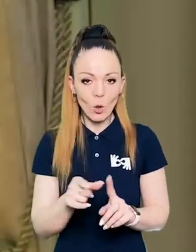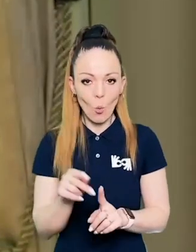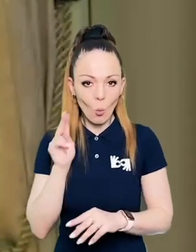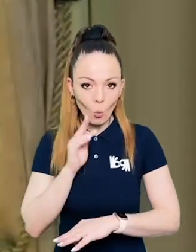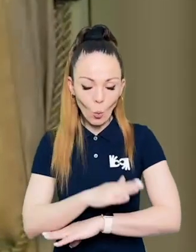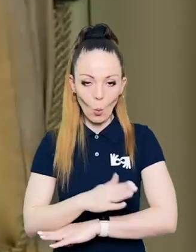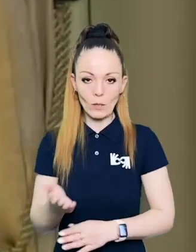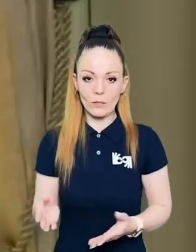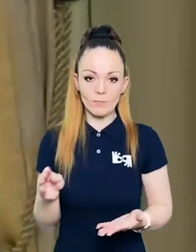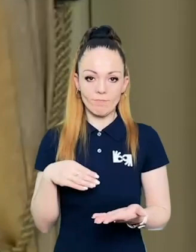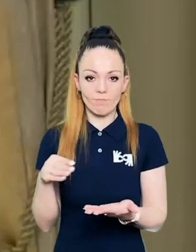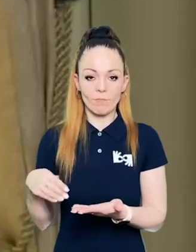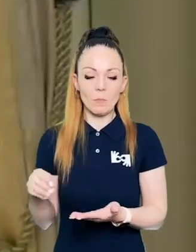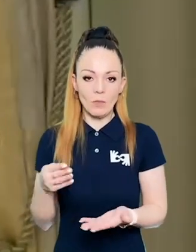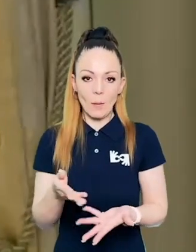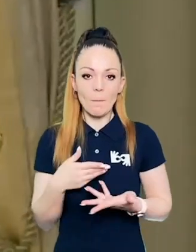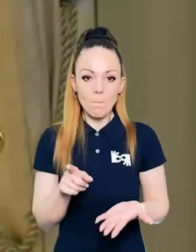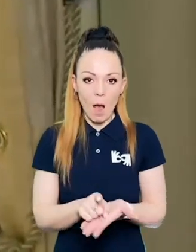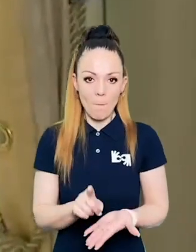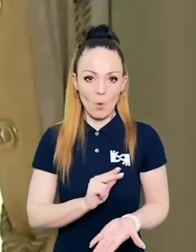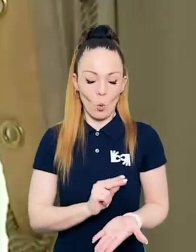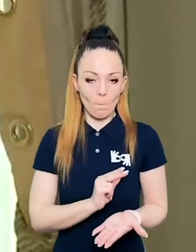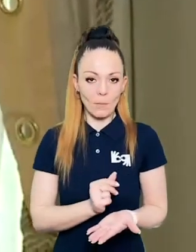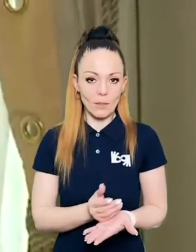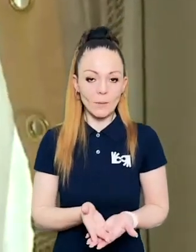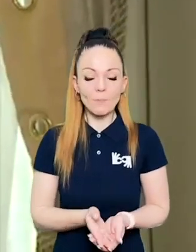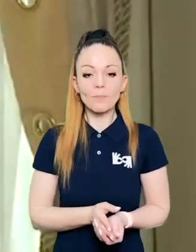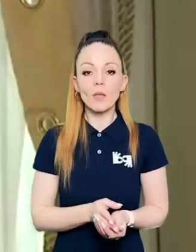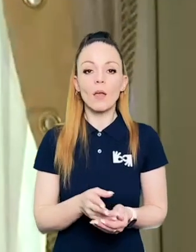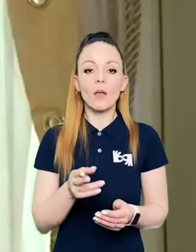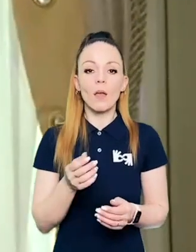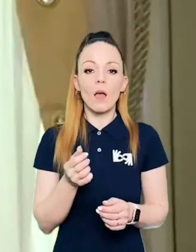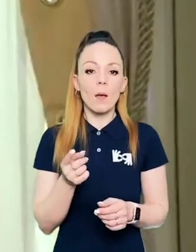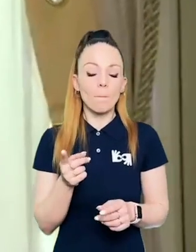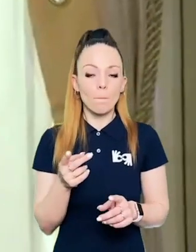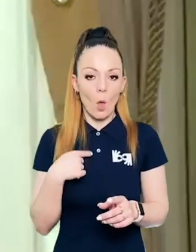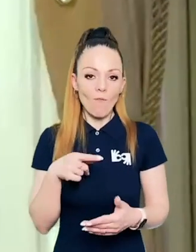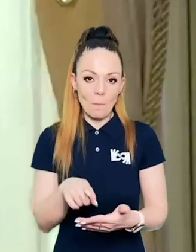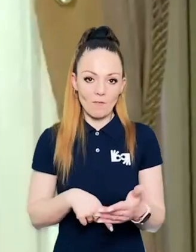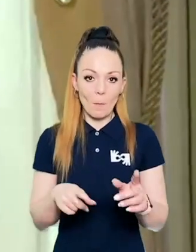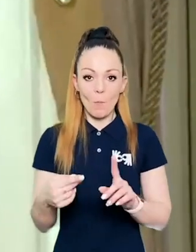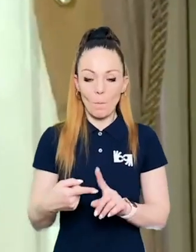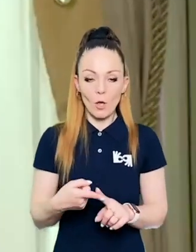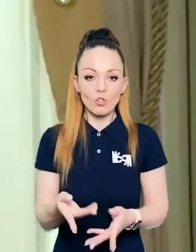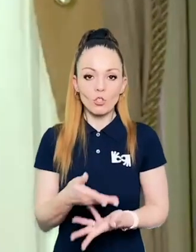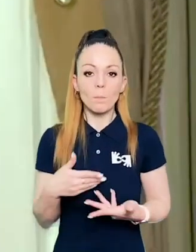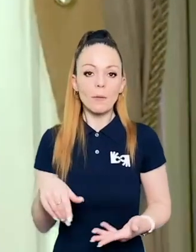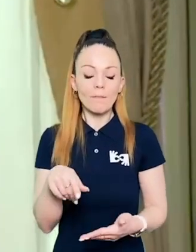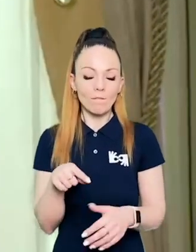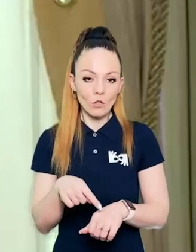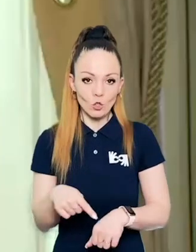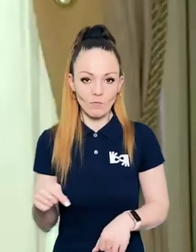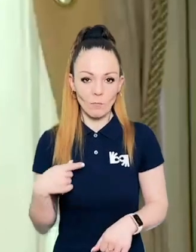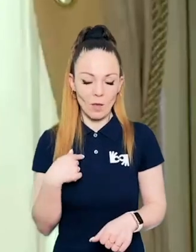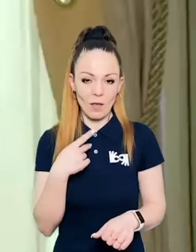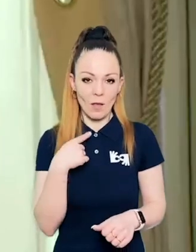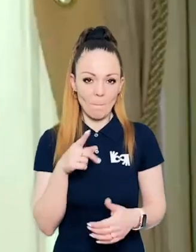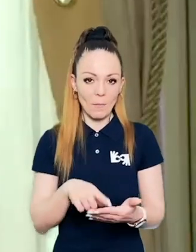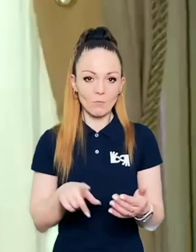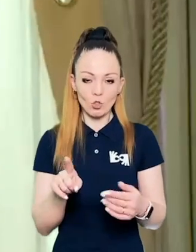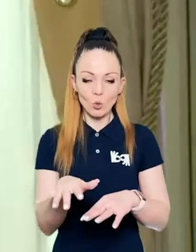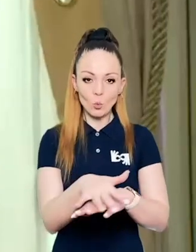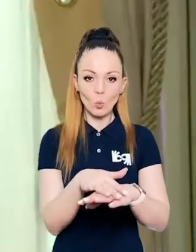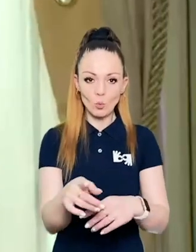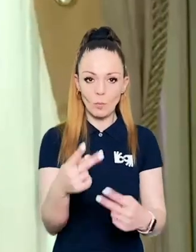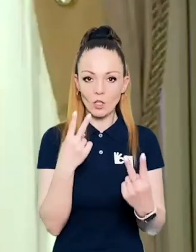вчити уроки. І це все також ми маємо робити. Але я впевнена, що, по-перше, ми все це відчуваємо, я впевнена, що